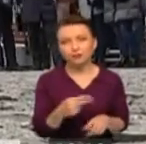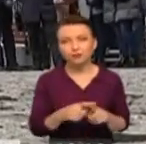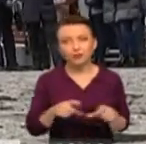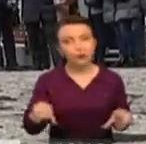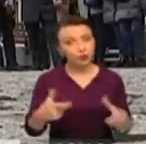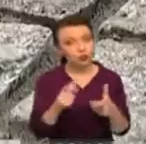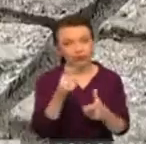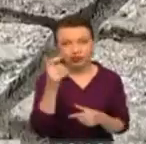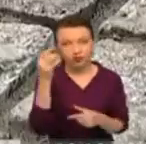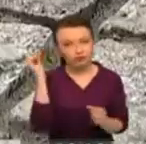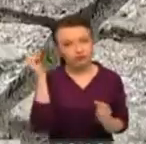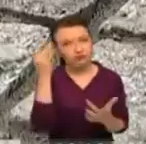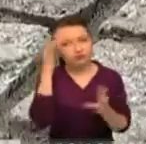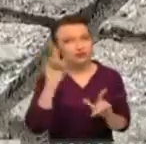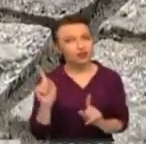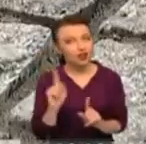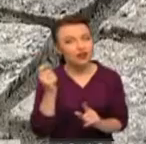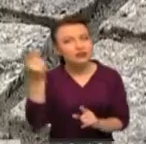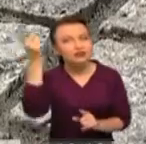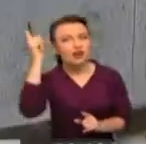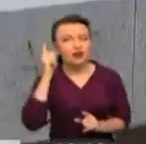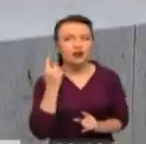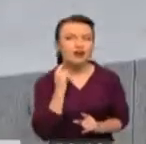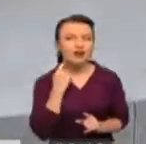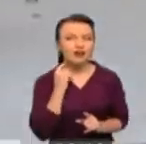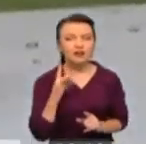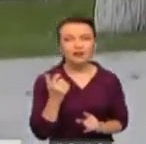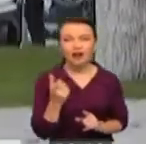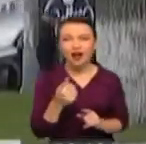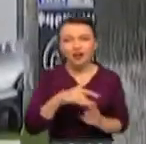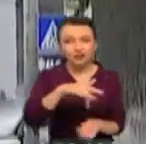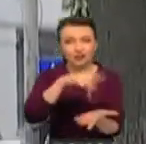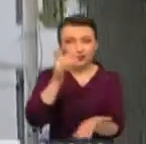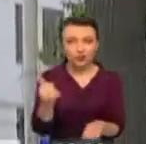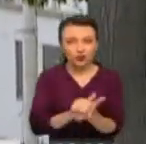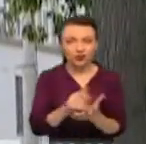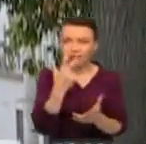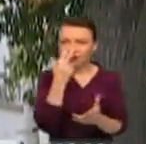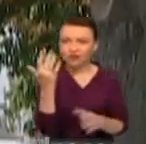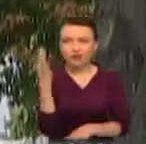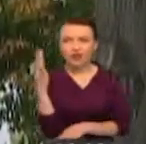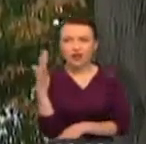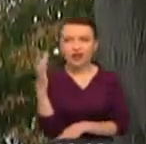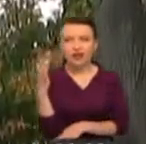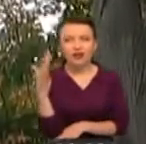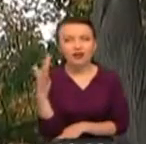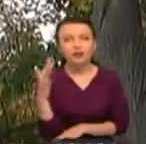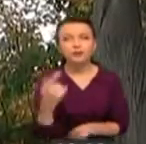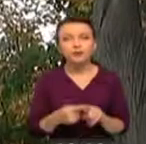задумом архітектора, вона має нагадувати стару Ригу. А в центрі скверу встановили незвичне дерево. Посередині акцентом